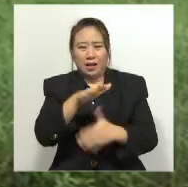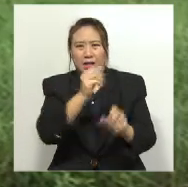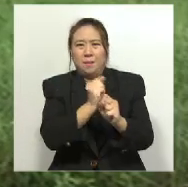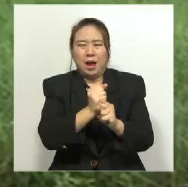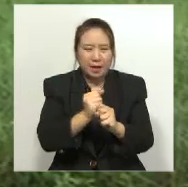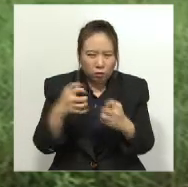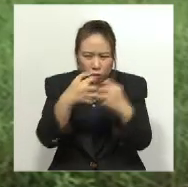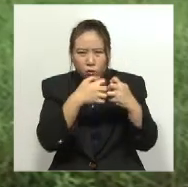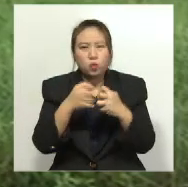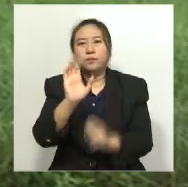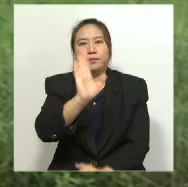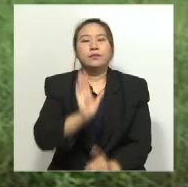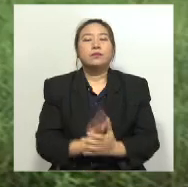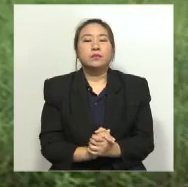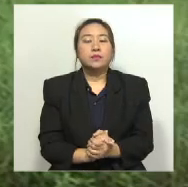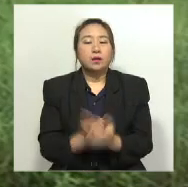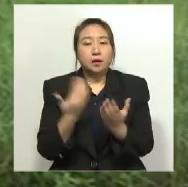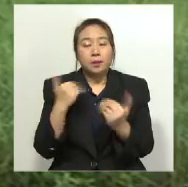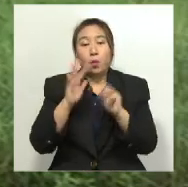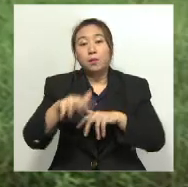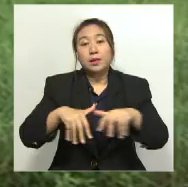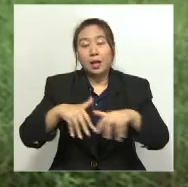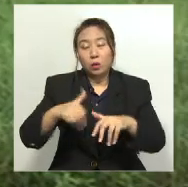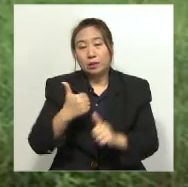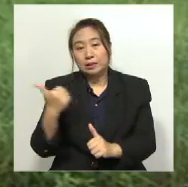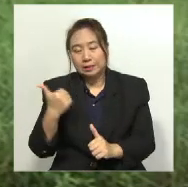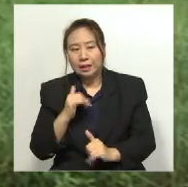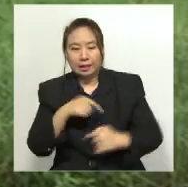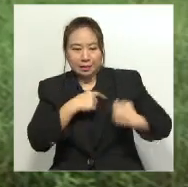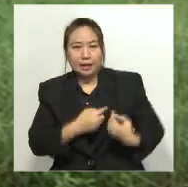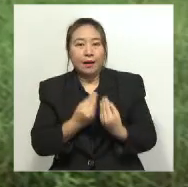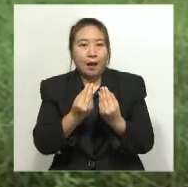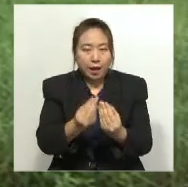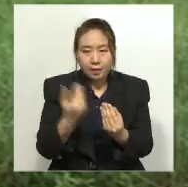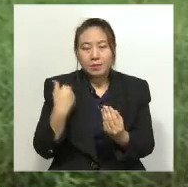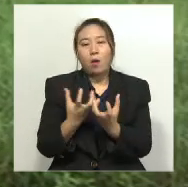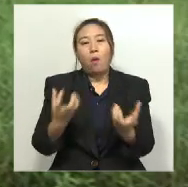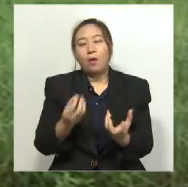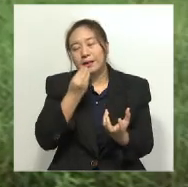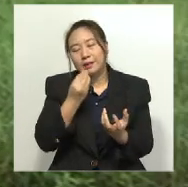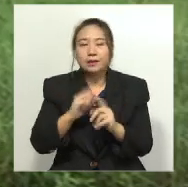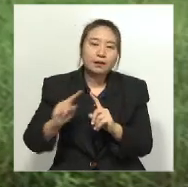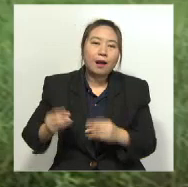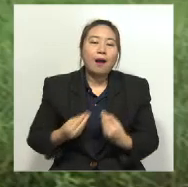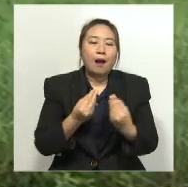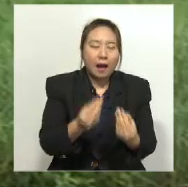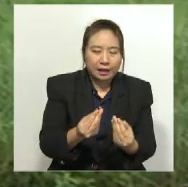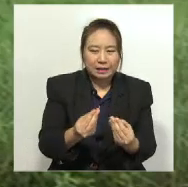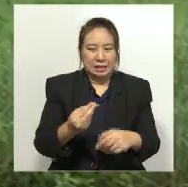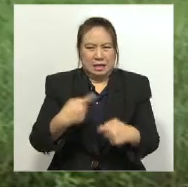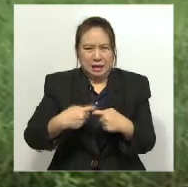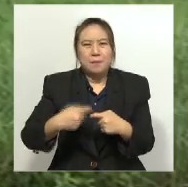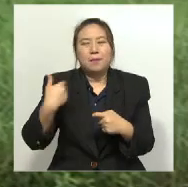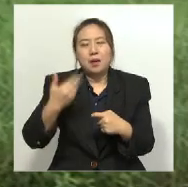าที่ผู้ปฏิบัติงานในขณะที่ประชาชนส่วนใหญ่ที่เดินทางมาให้กำลังใจแล้วก็มีการนำสิ่งของมามอบให้อาจจะไม่ได้รับความสะดวกบ้างนะครับเนื่องจาก